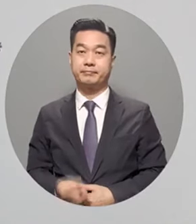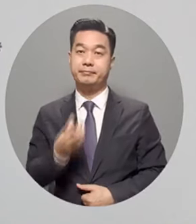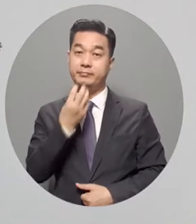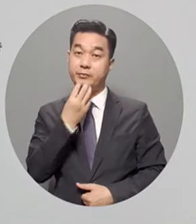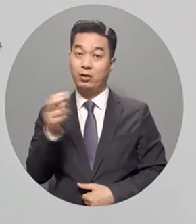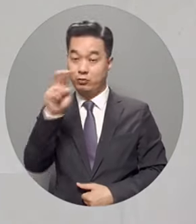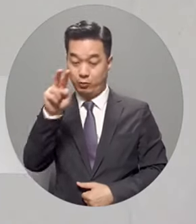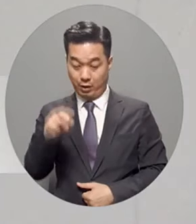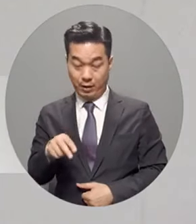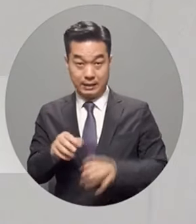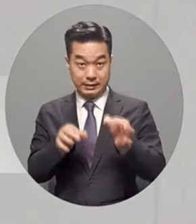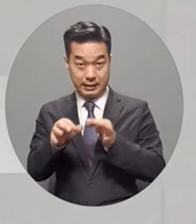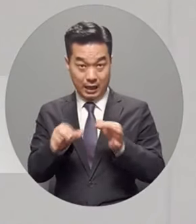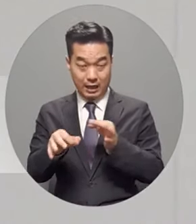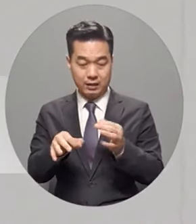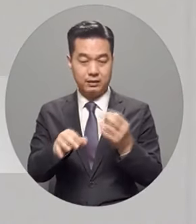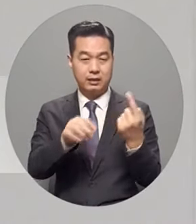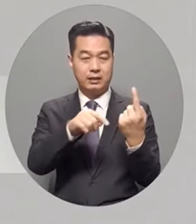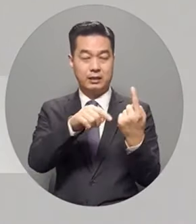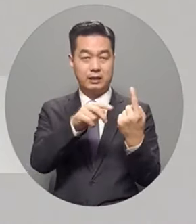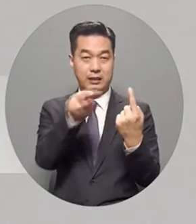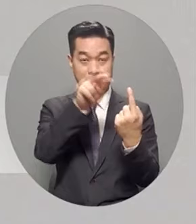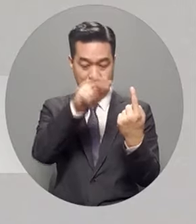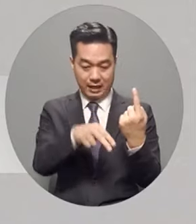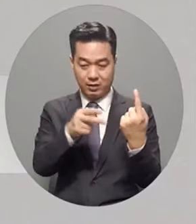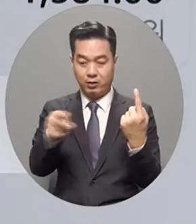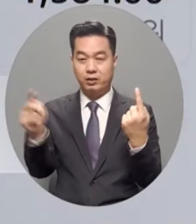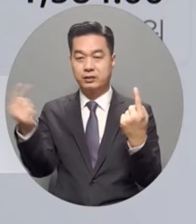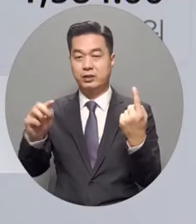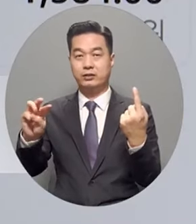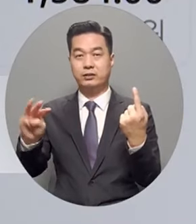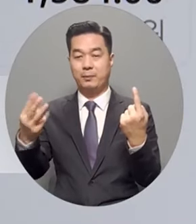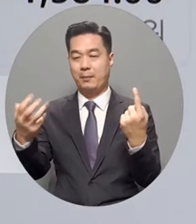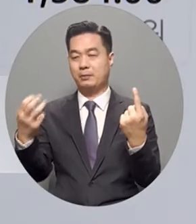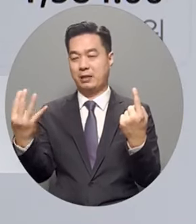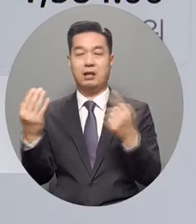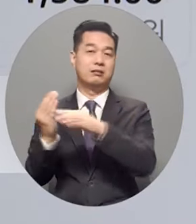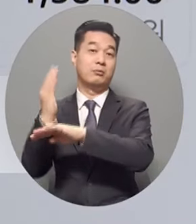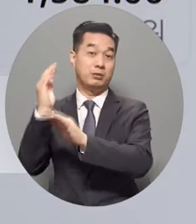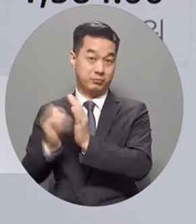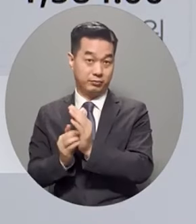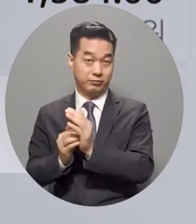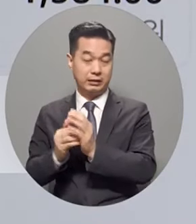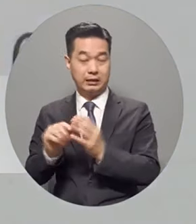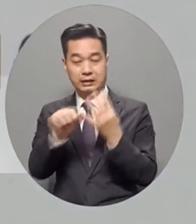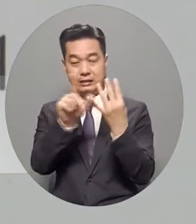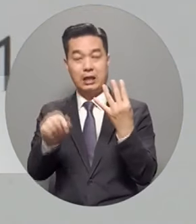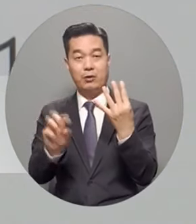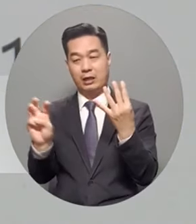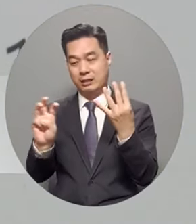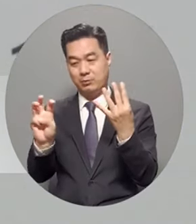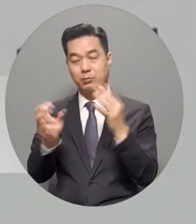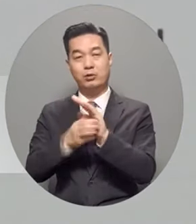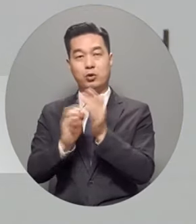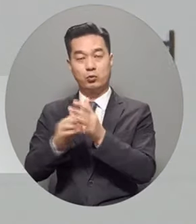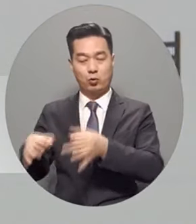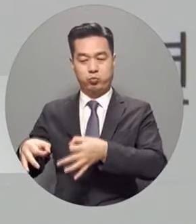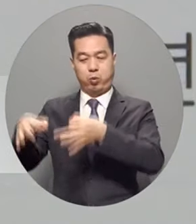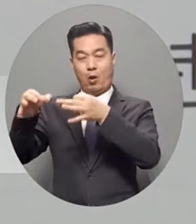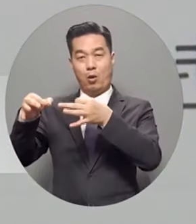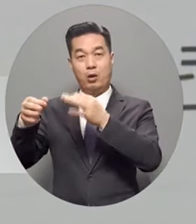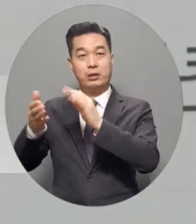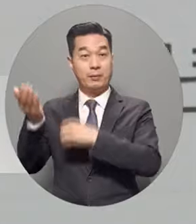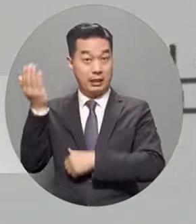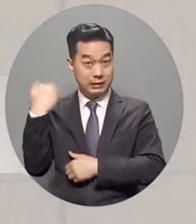시장에서 원달러 환율이 13841 넘어섰습니다 4월 들어서만 30원 급등 수치로